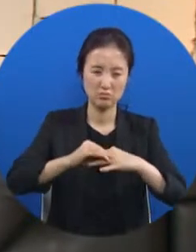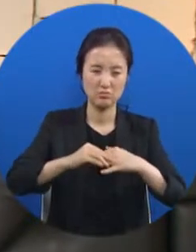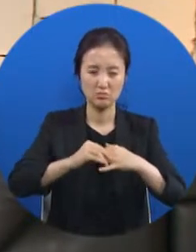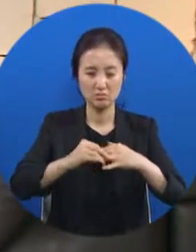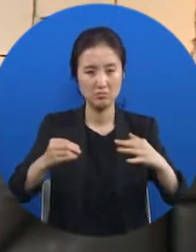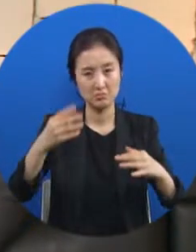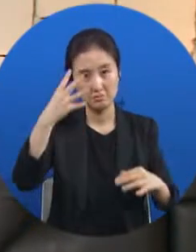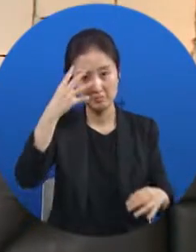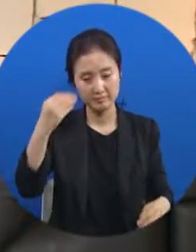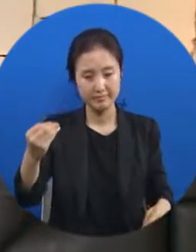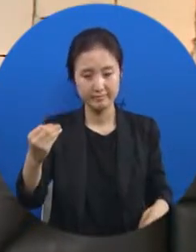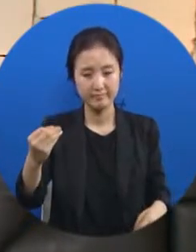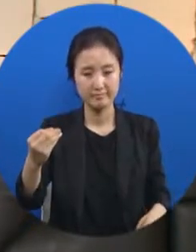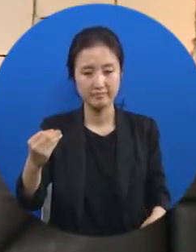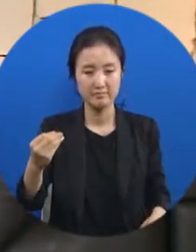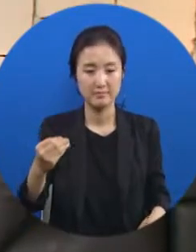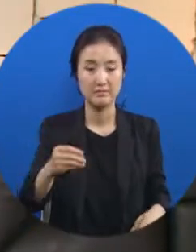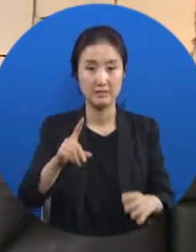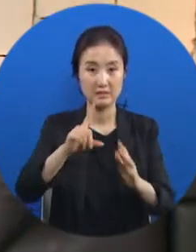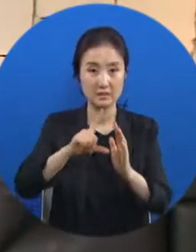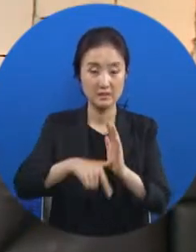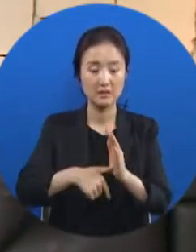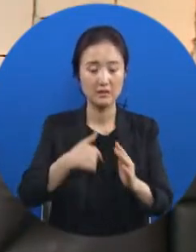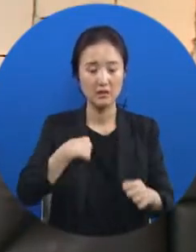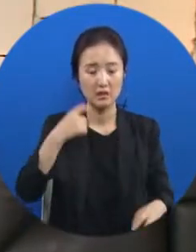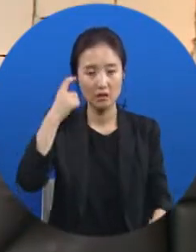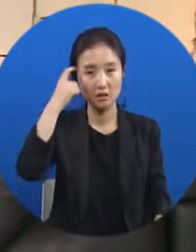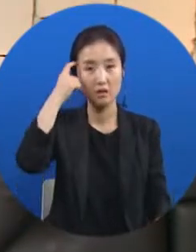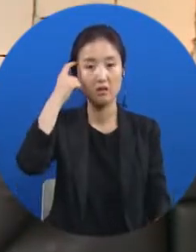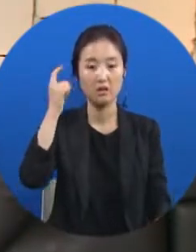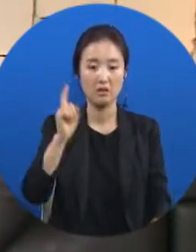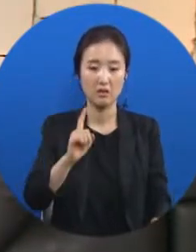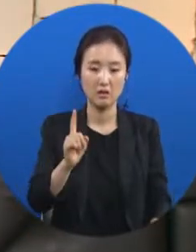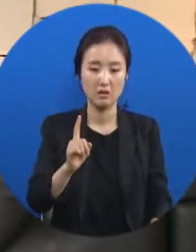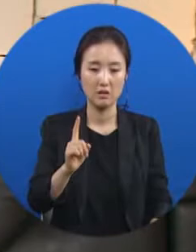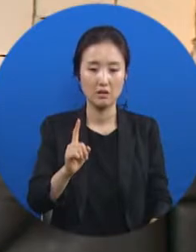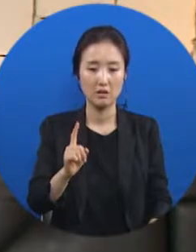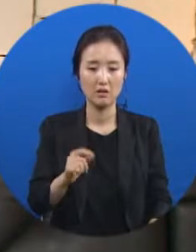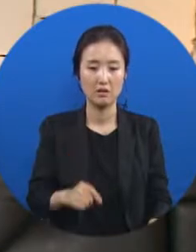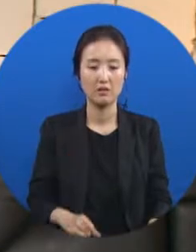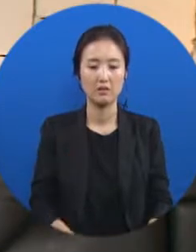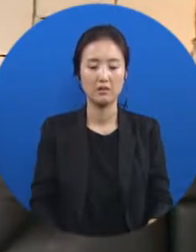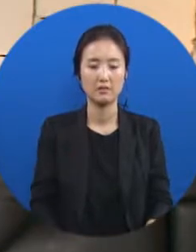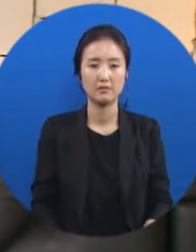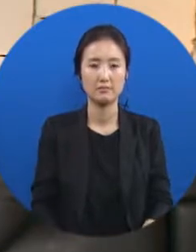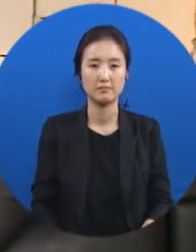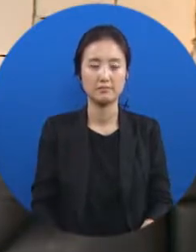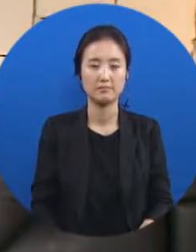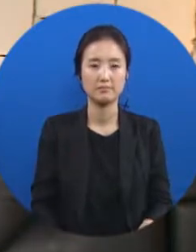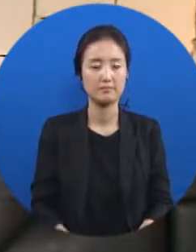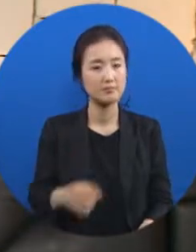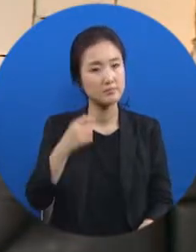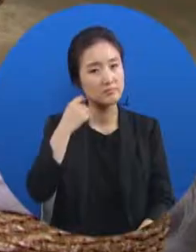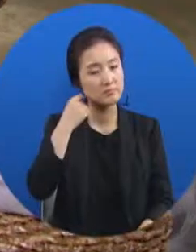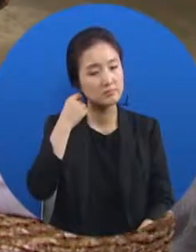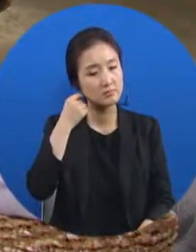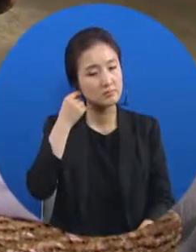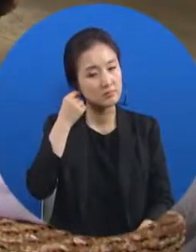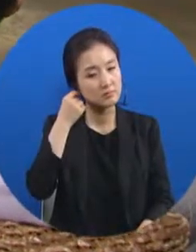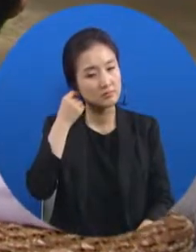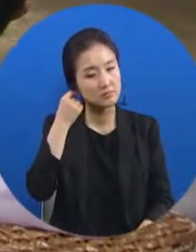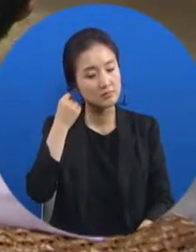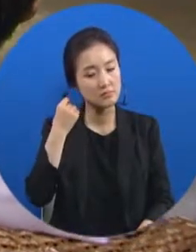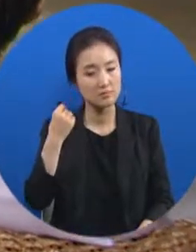봤어요. 그거를 보고 나서부터 느낀 게 뭐냐면 나 여기서 열심히 더 해야 되겠다. 그렇게 해가지고 IMF가 오면서